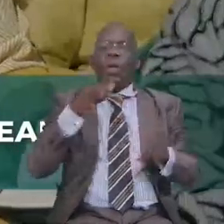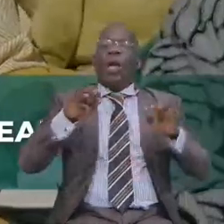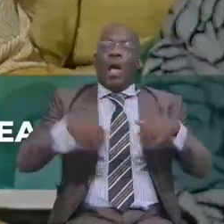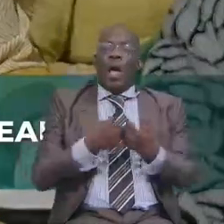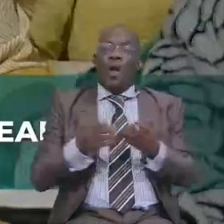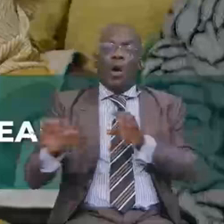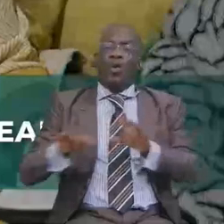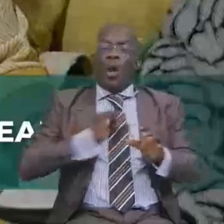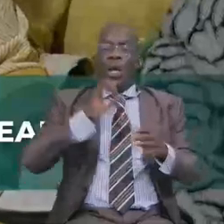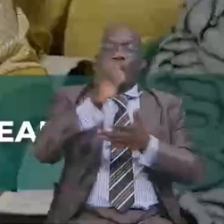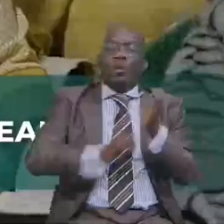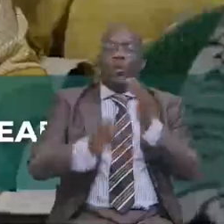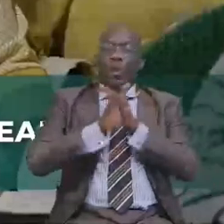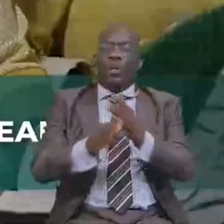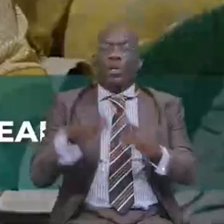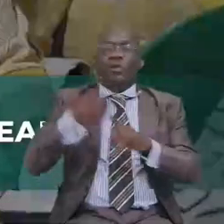les obstacles?